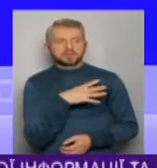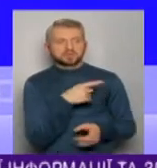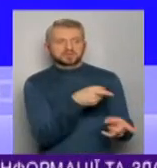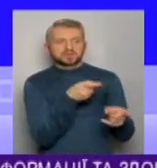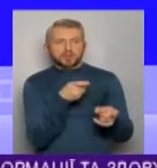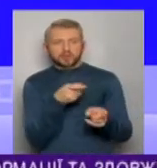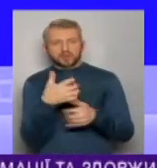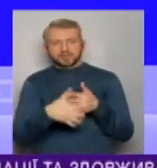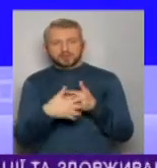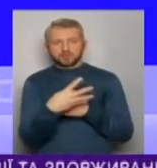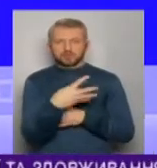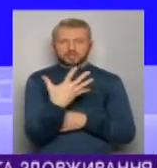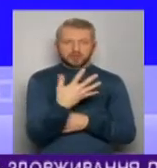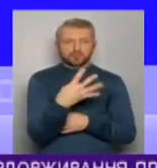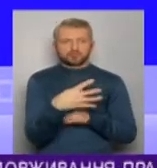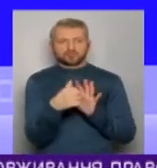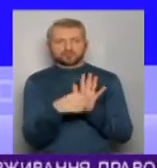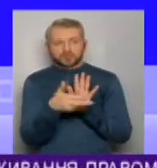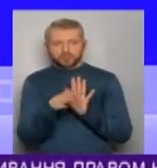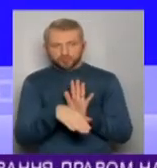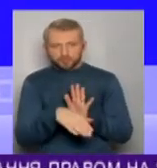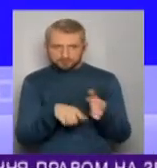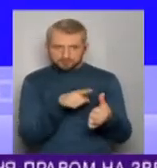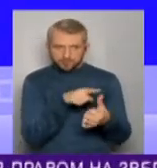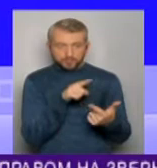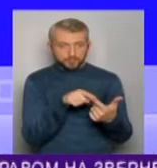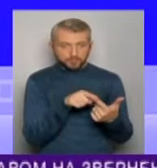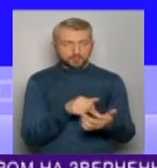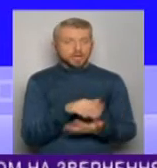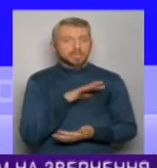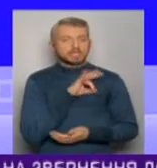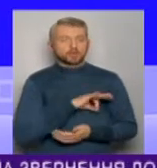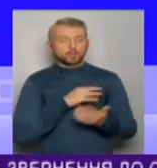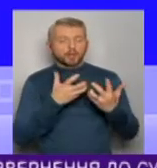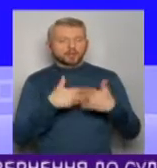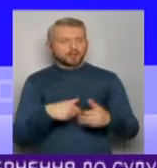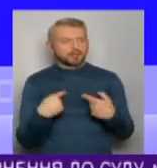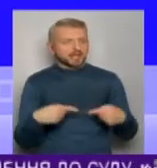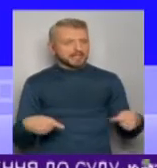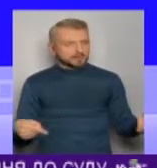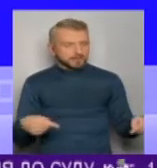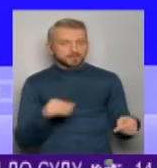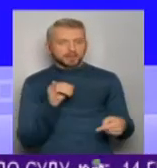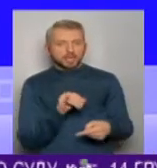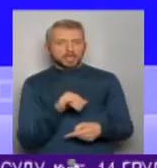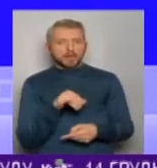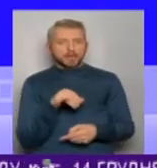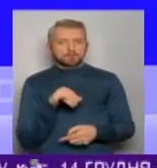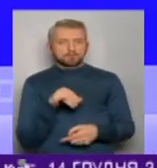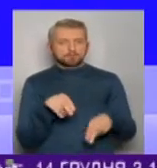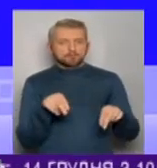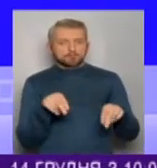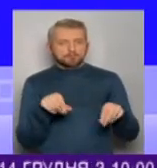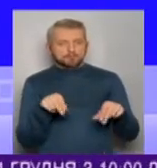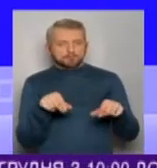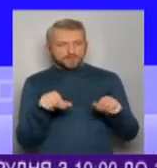так, в середньому 450-460 одиниць. Це перше. Застосовується техніка сама різна. По-перше, і піскорозкидувачі,